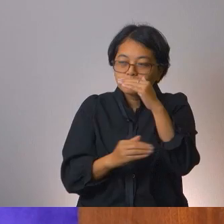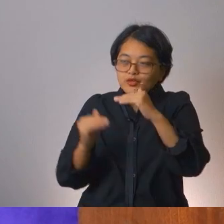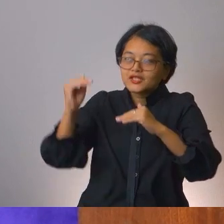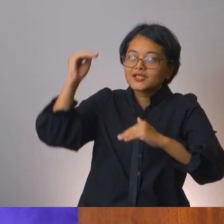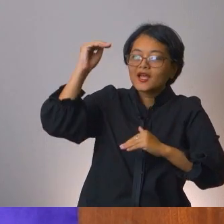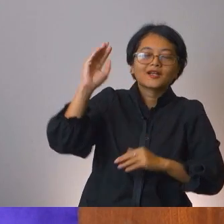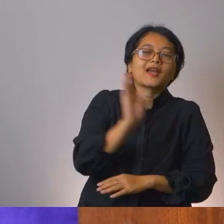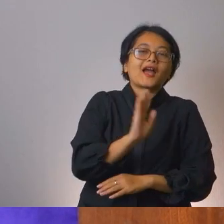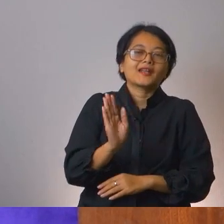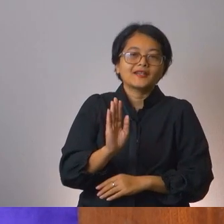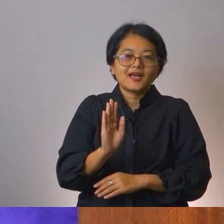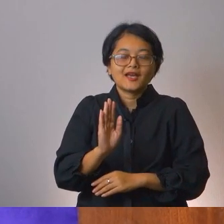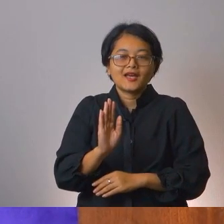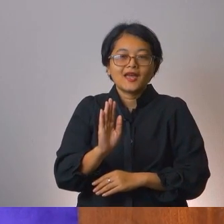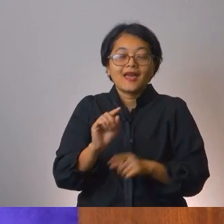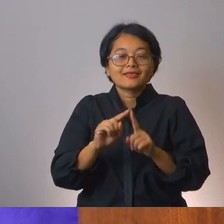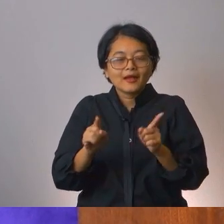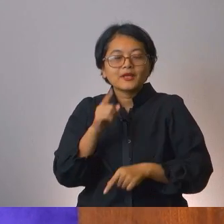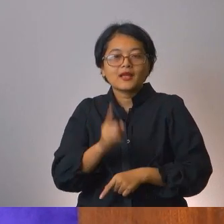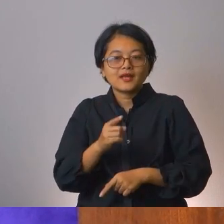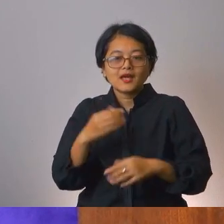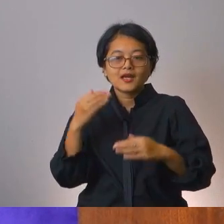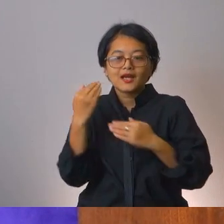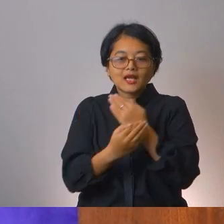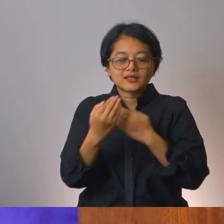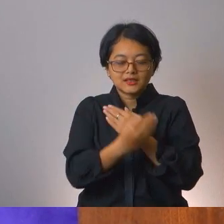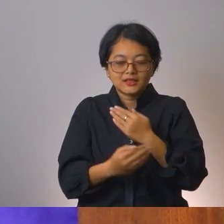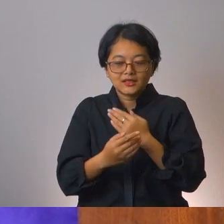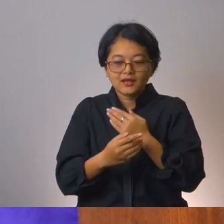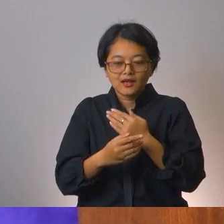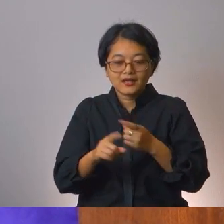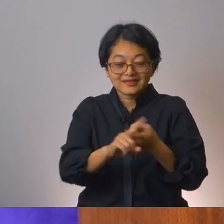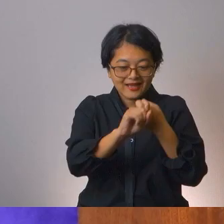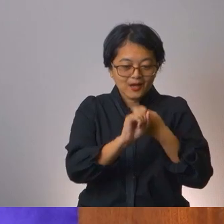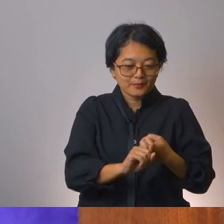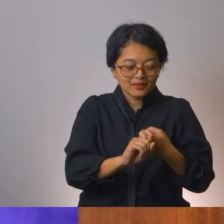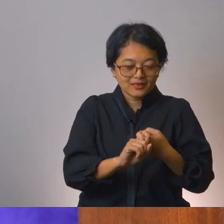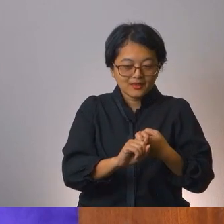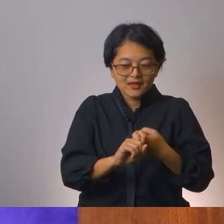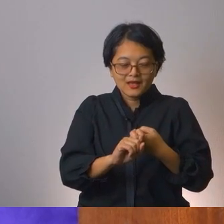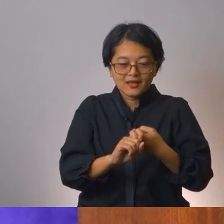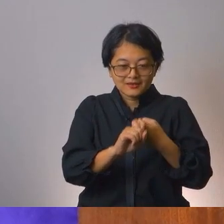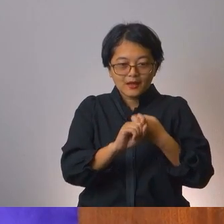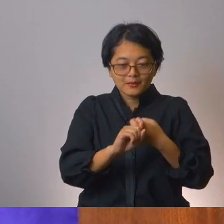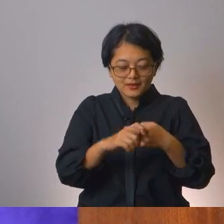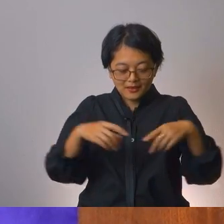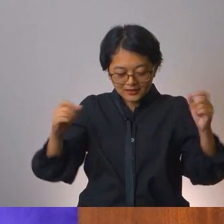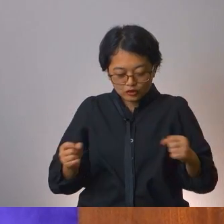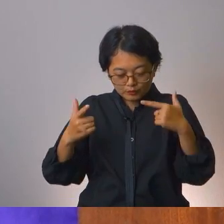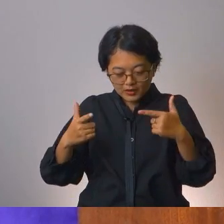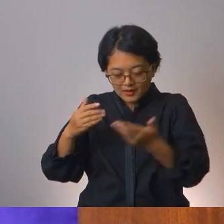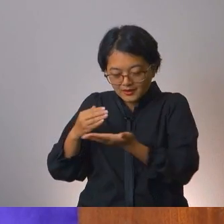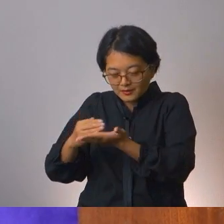bagi sahabat-sahabatnya. Kasih adalah ikatan dasar dari persahabatan